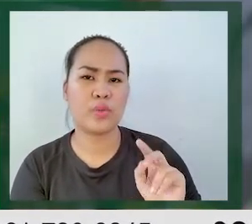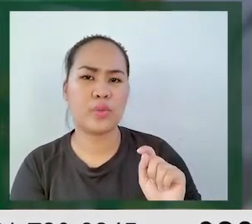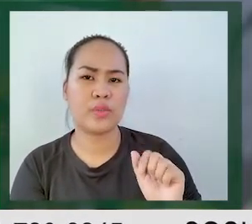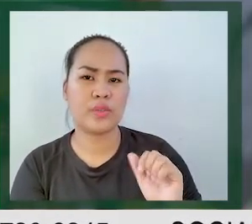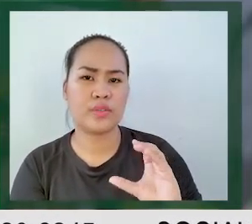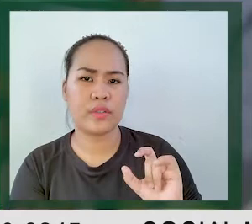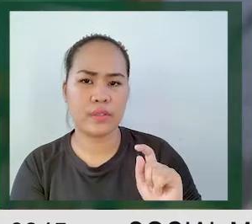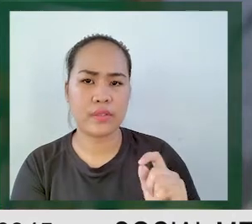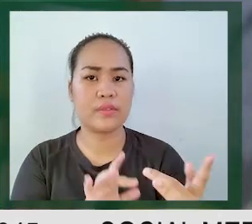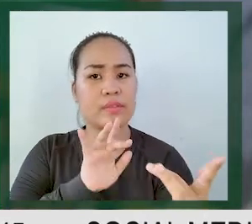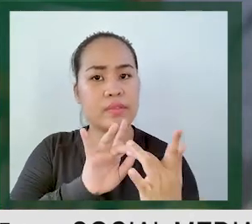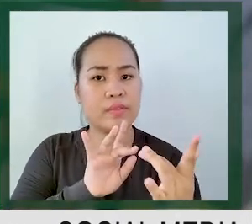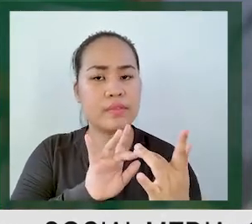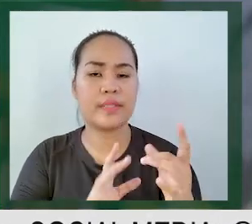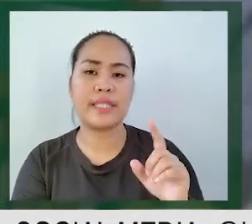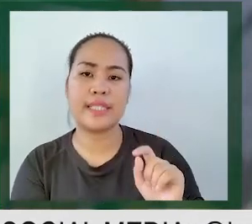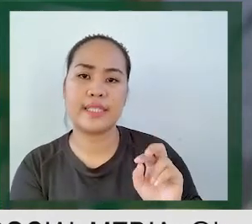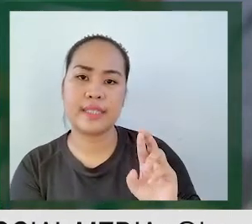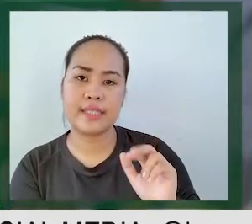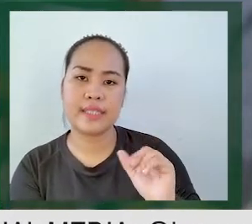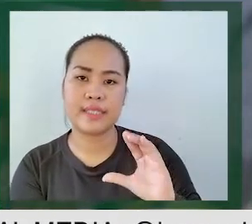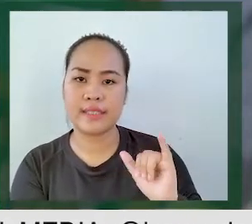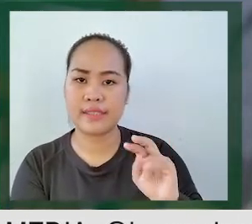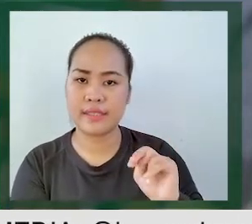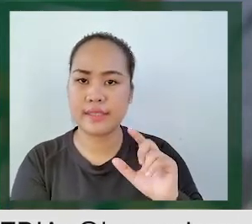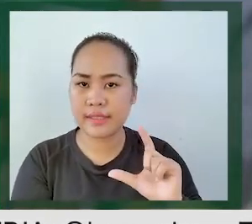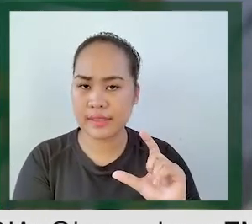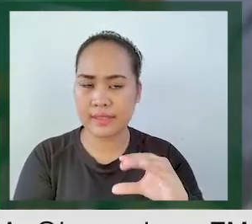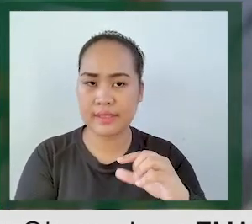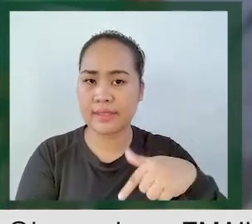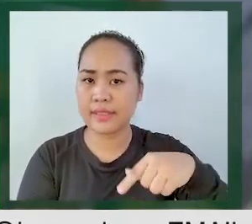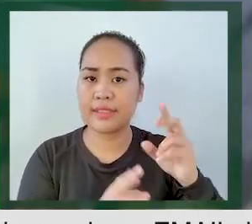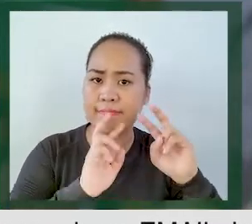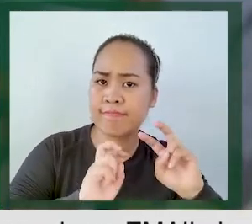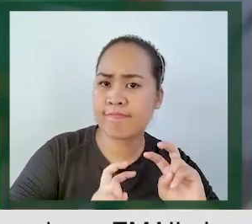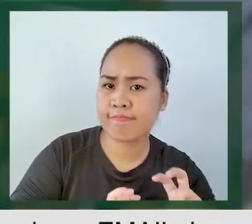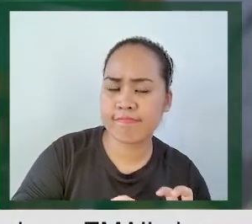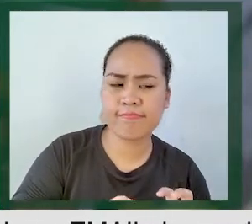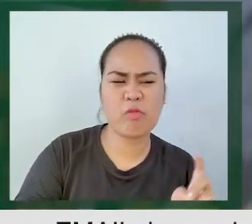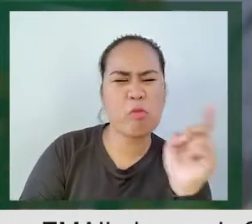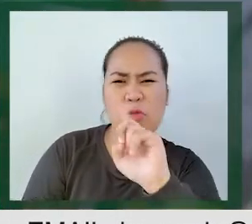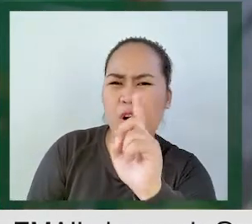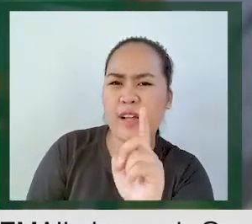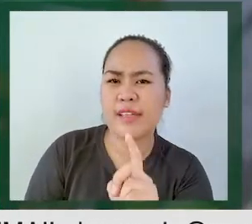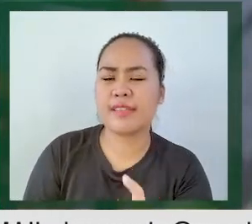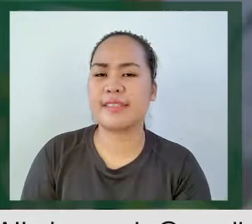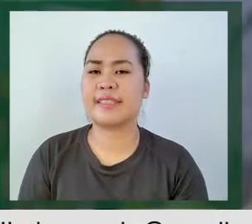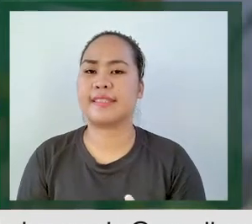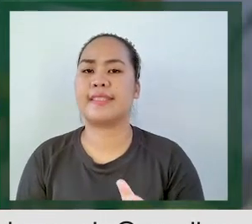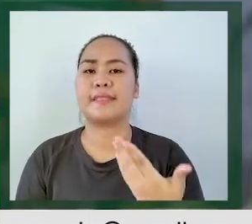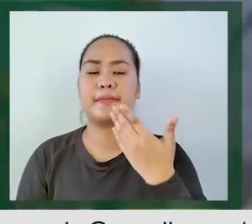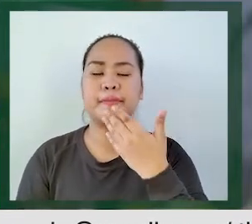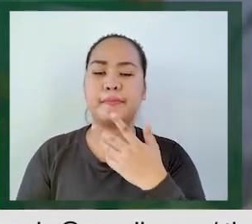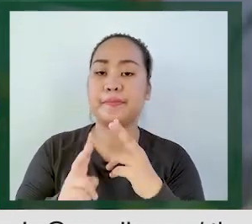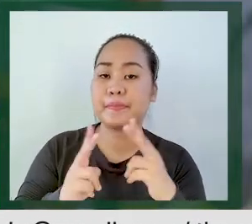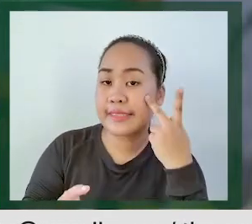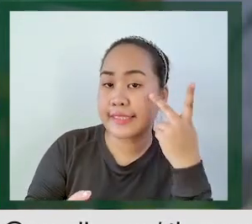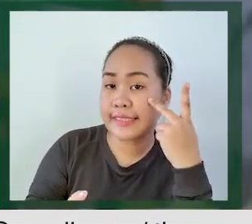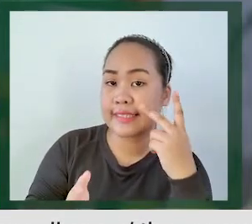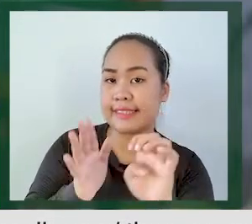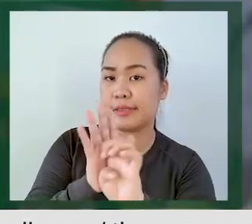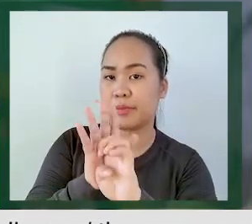kasi simple ang contact tracing. Pag ako po, suspect, no, na COVID